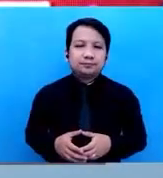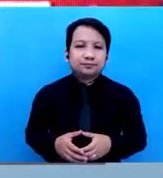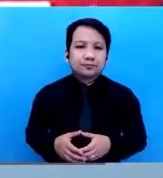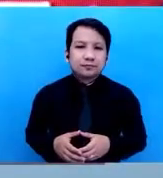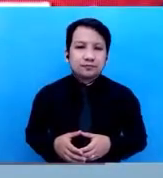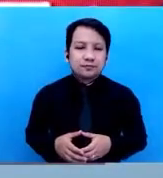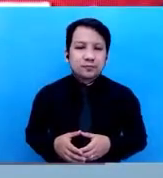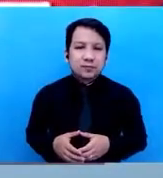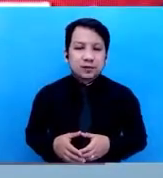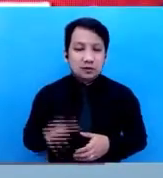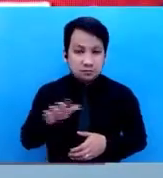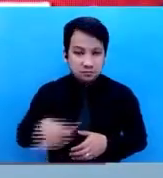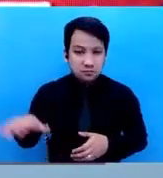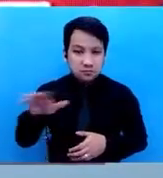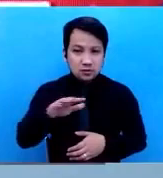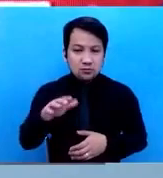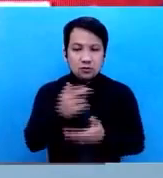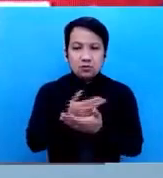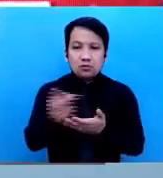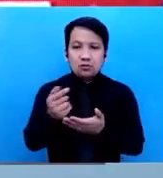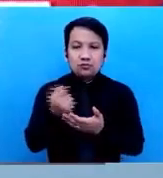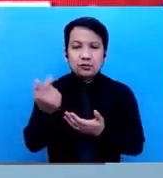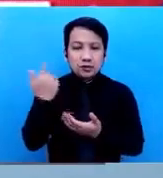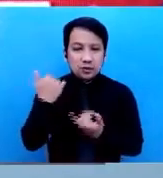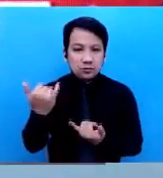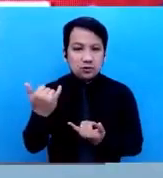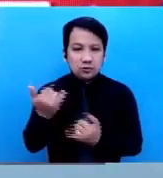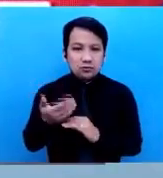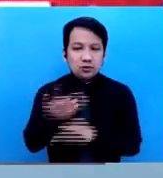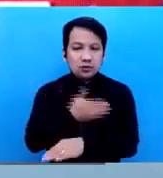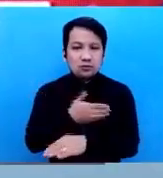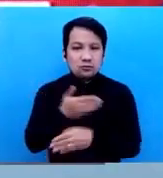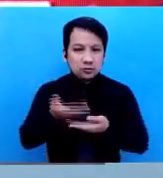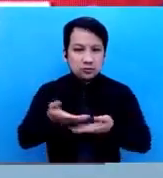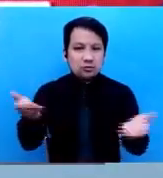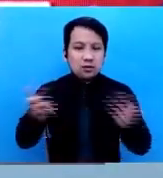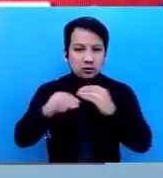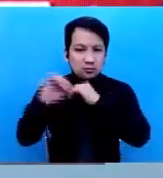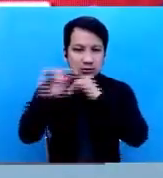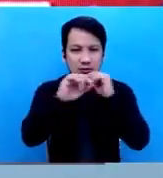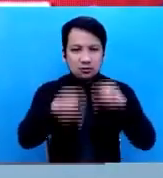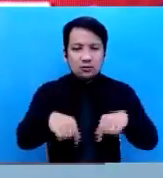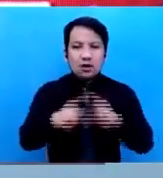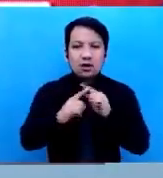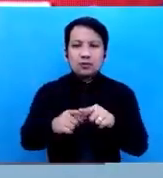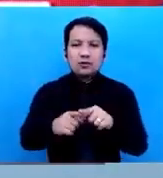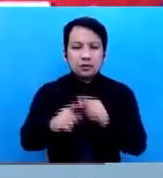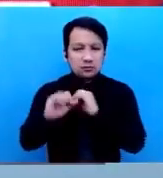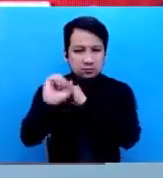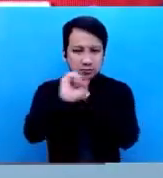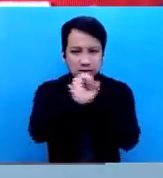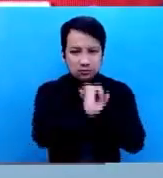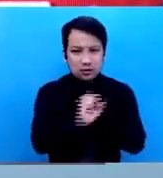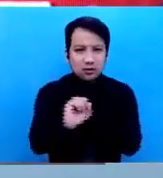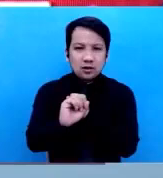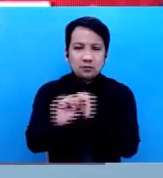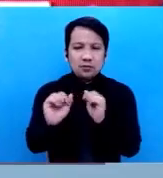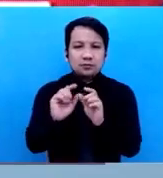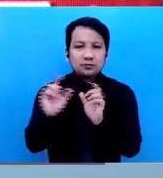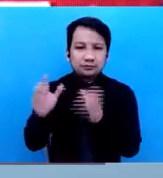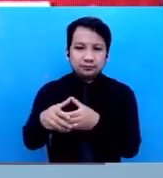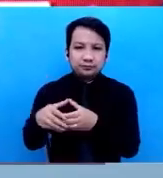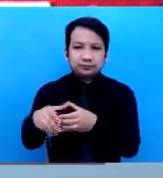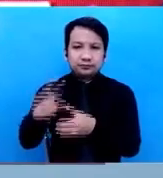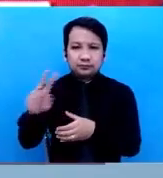Bago ang Semana Santa nitong weekend, itinodo ng ilang presidential candidate ang paangampa niya. Ang kampo ni Vice President